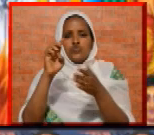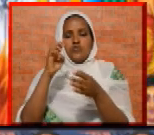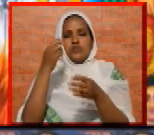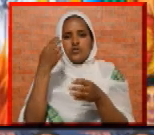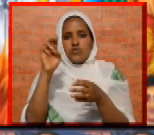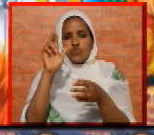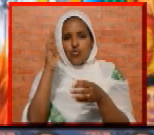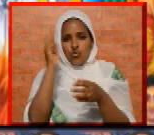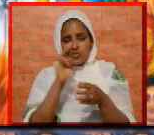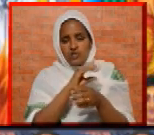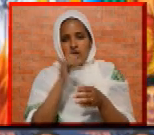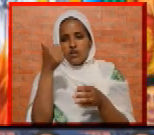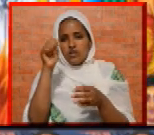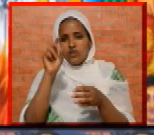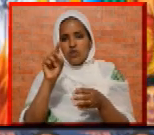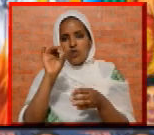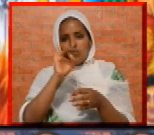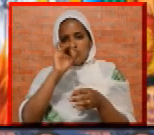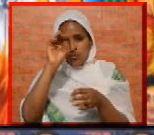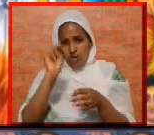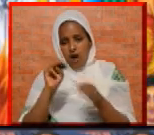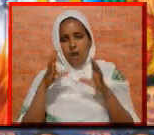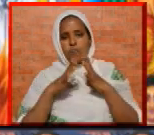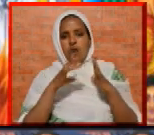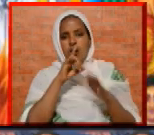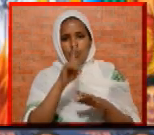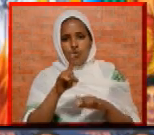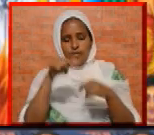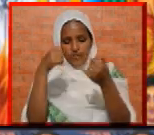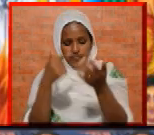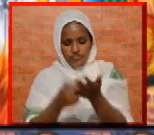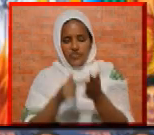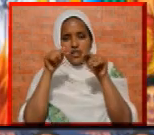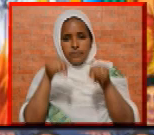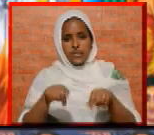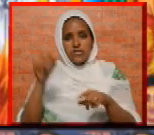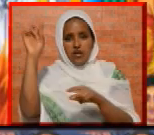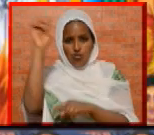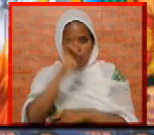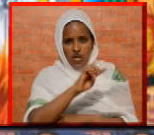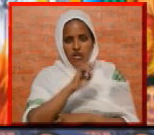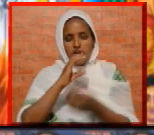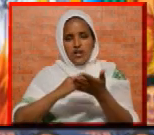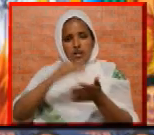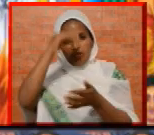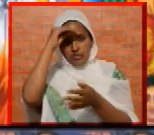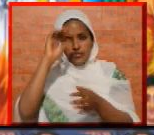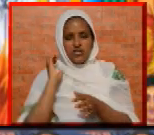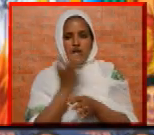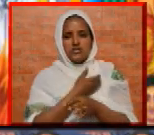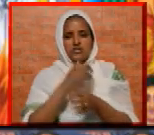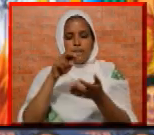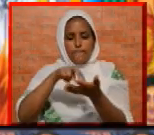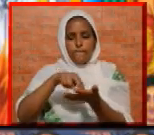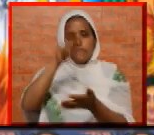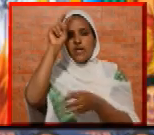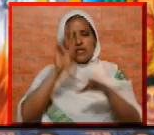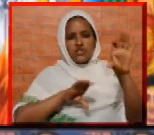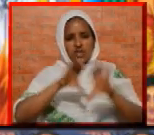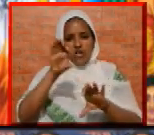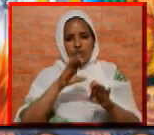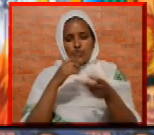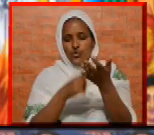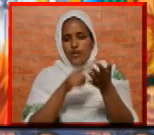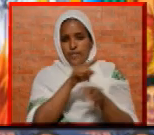የቅዱስ ቂርቆስና የቅዱስ ኢየሉጣ በዓል ነው። ስለዚህ ለዛሬው ዕለት ለትምርታችን መነሻ